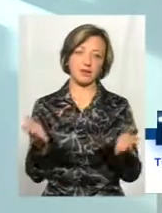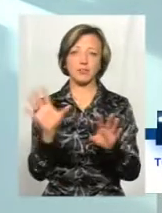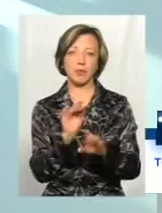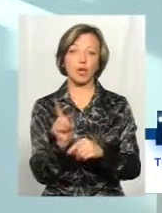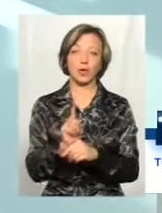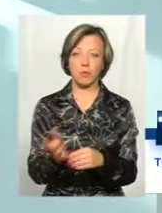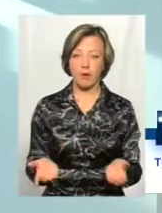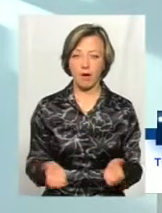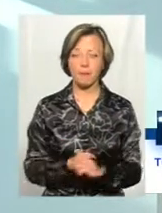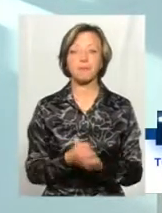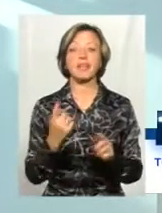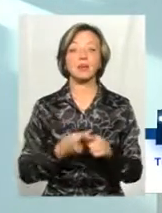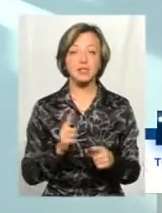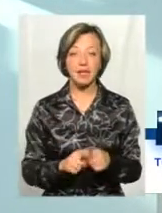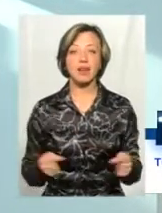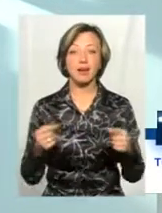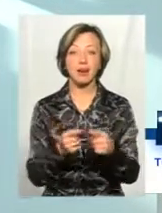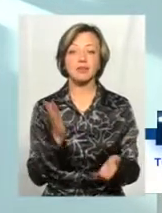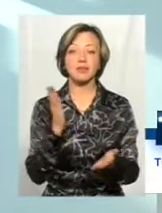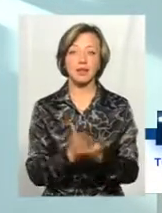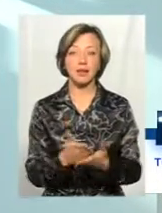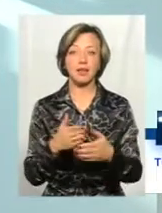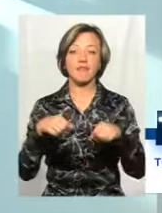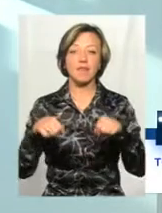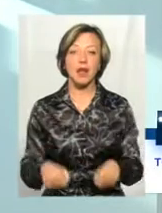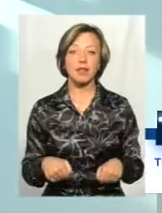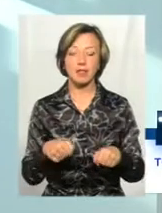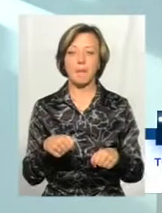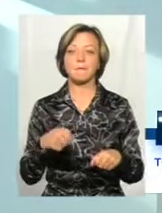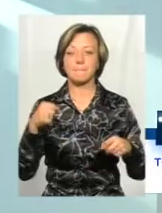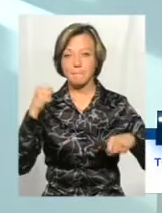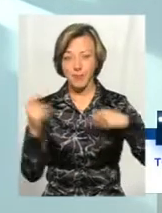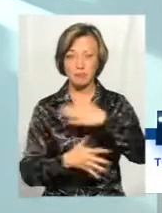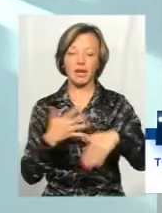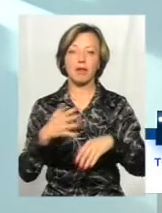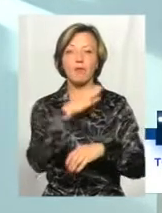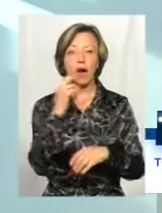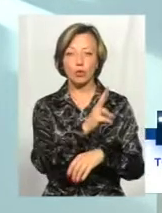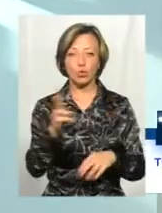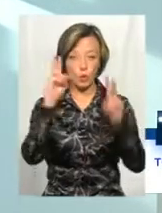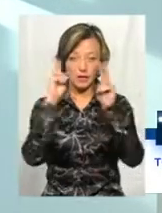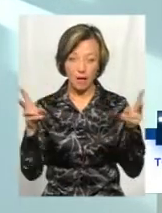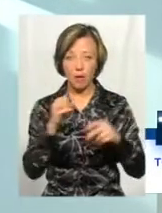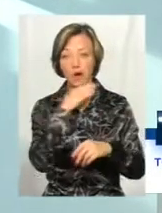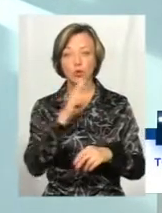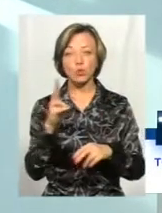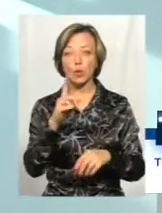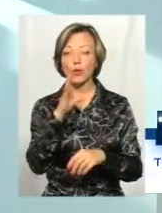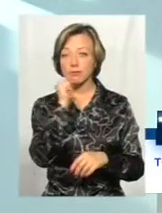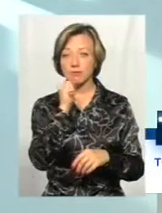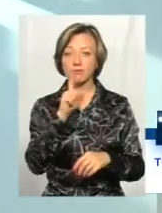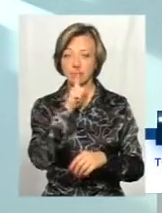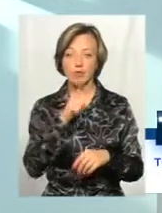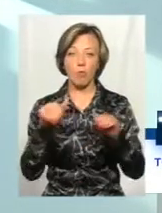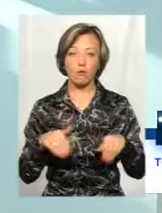буде нормально. Оце якраз є владним безпреділом, про який, до речі, багато хто не знає, а багато хто замовчує.